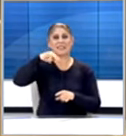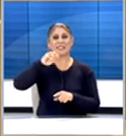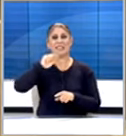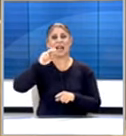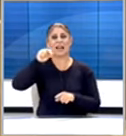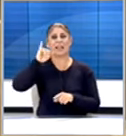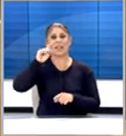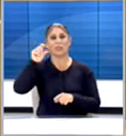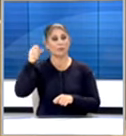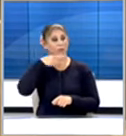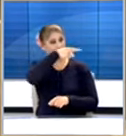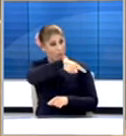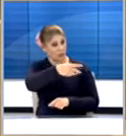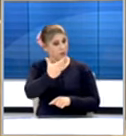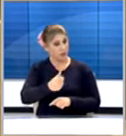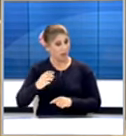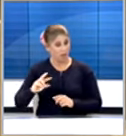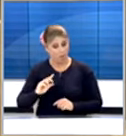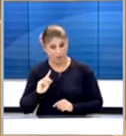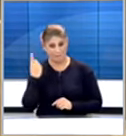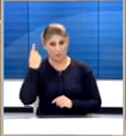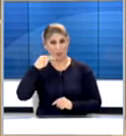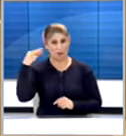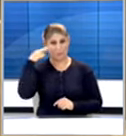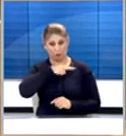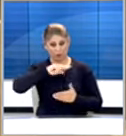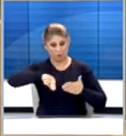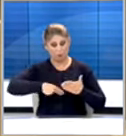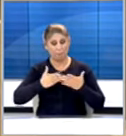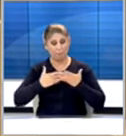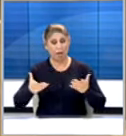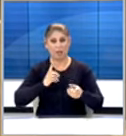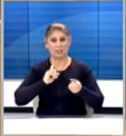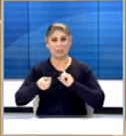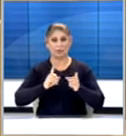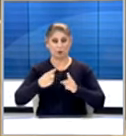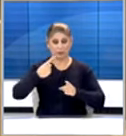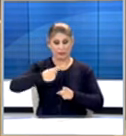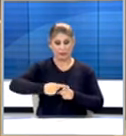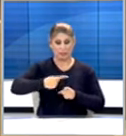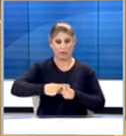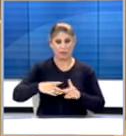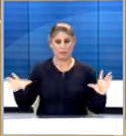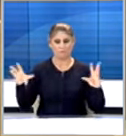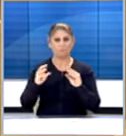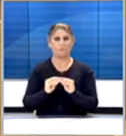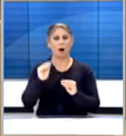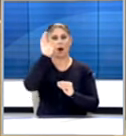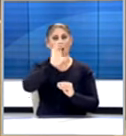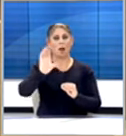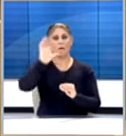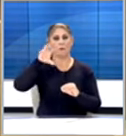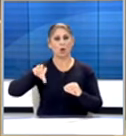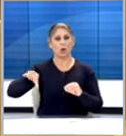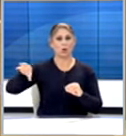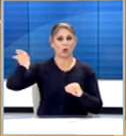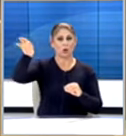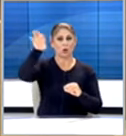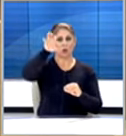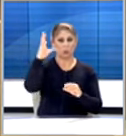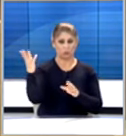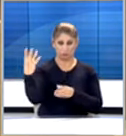είχατε την ευκαιρία ως Πρωθυπουργός να υπογράψετε την μεγάλη συμφωνία για την Ελλάδα και για το σύνολο των ευρωπαϊκών χωρών, όσο τουλάχιστον μπήκαν στην